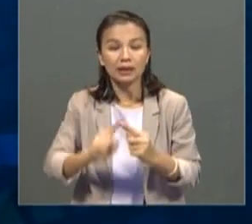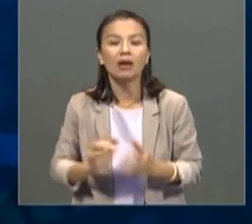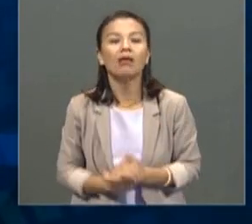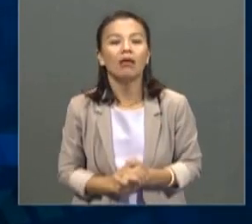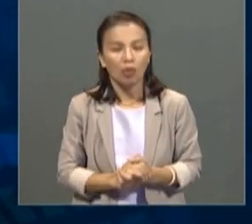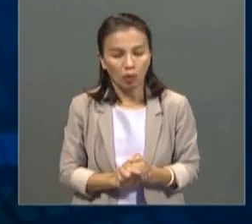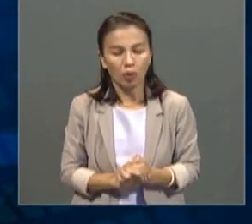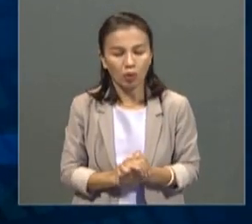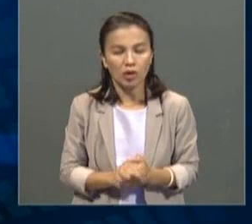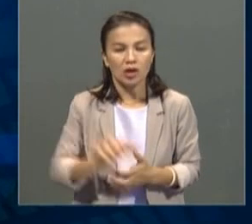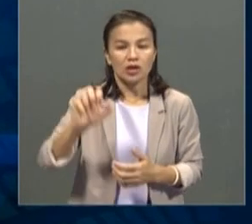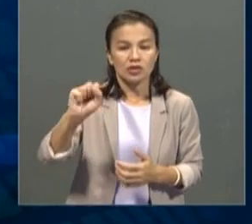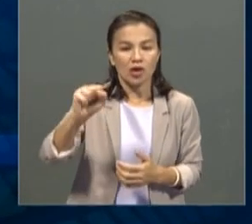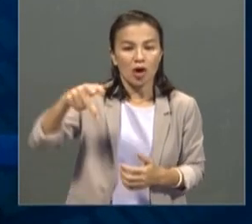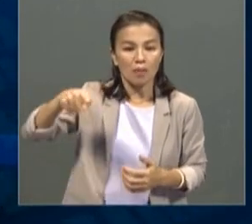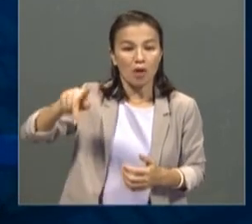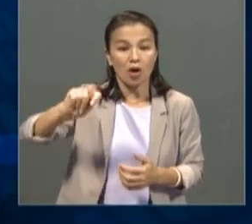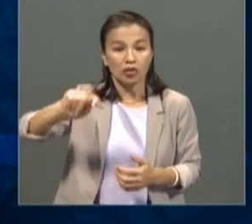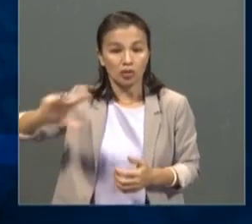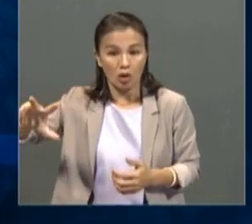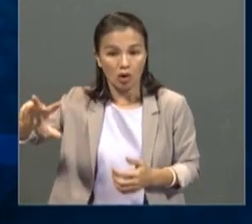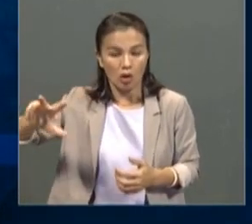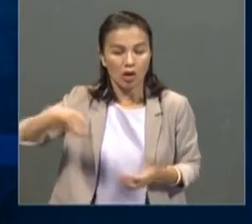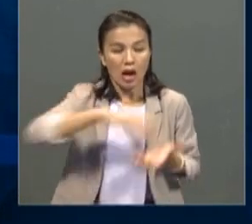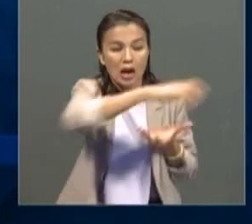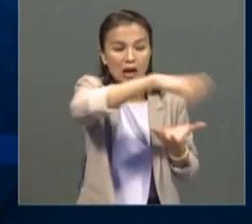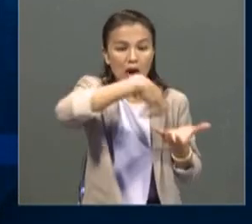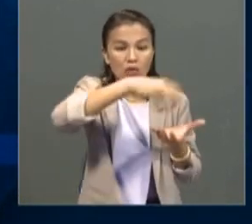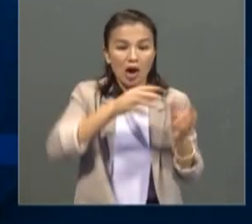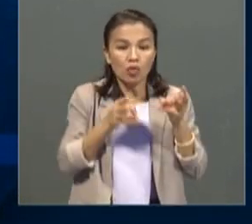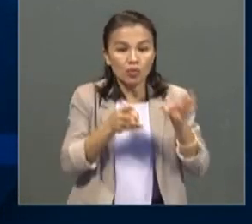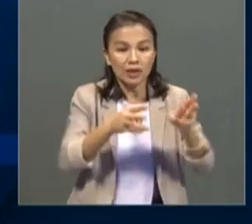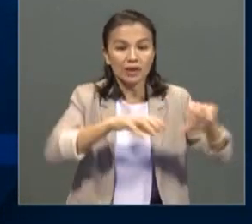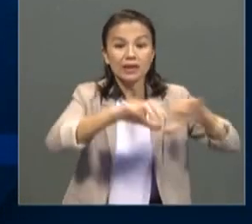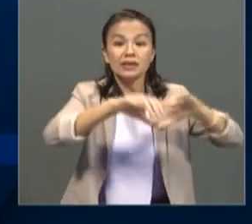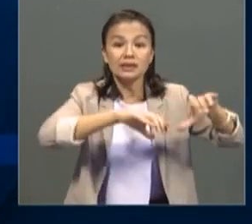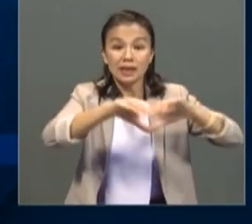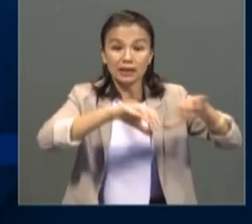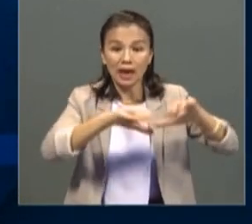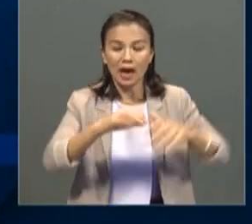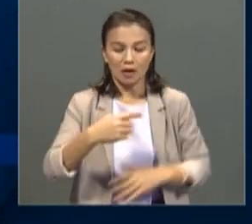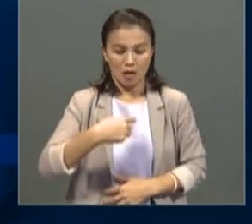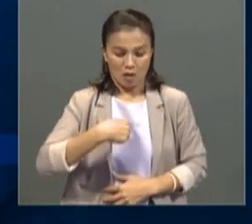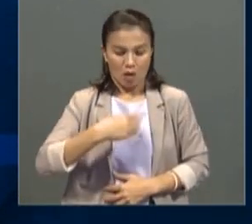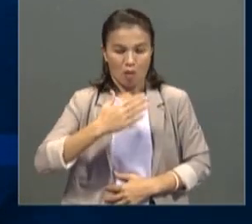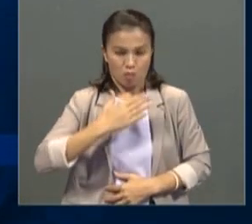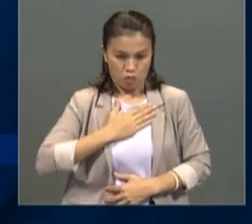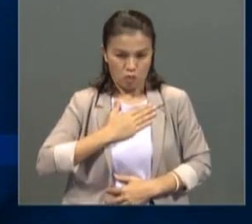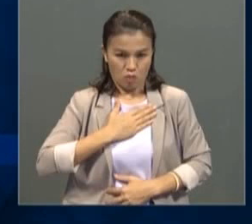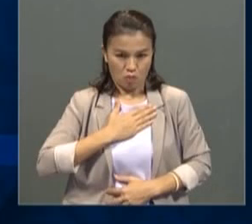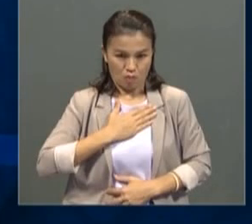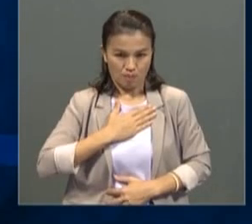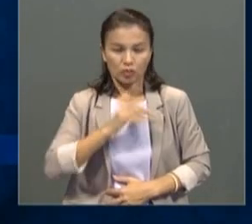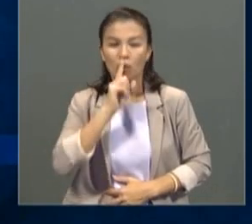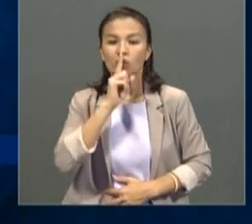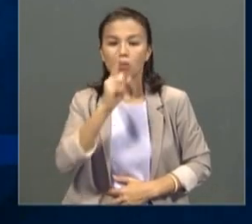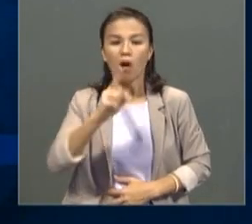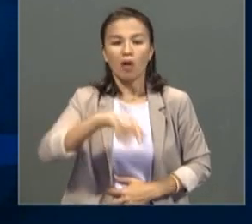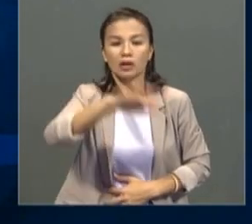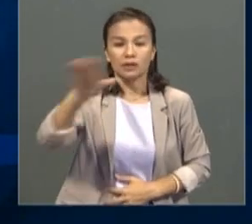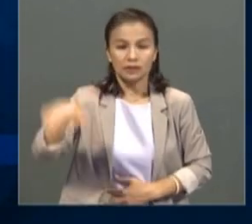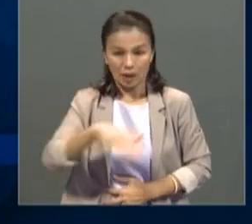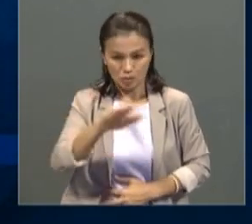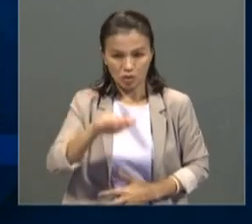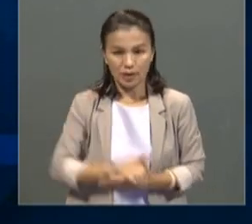ယ်ဒါအခြေခံပညာရေးရအခြေခံပညာရေးဦးစီးဌာနနဲ့ကျွန်တော်တို့ကိုဒီလှုပ်ဆောင်ရမယ့်အချက်တွေကိုကျွန်တော်တို့ကိုစီရင်